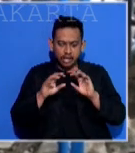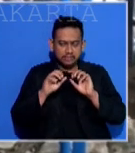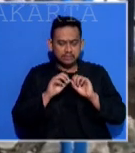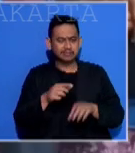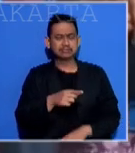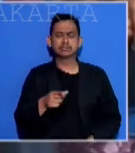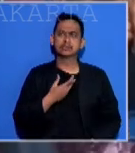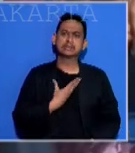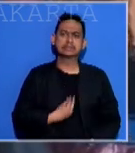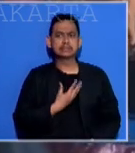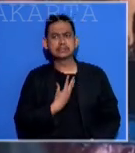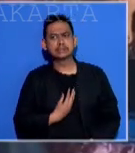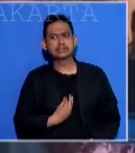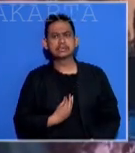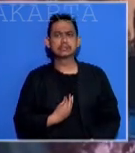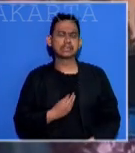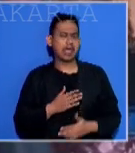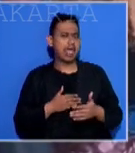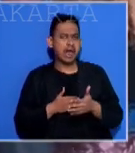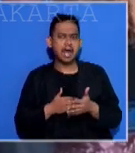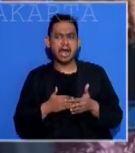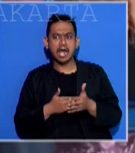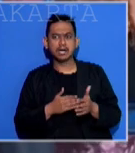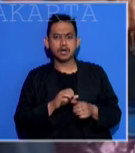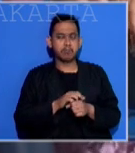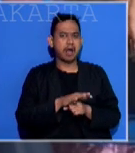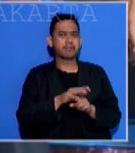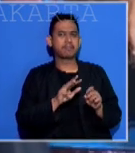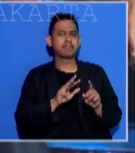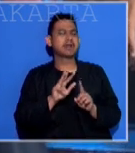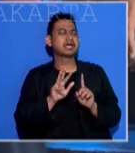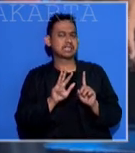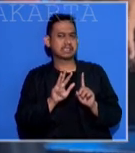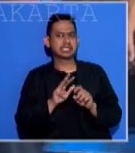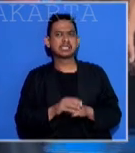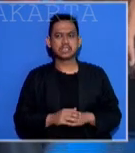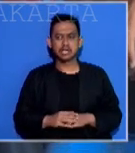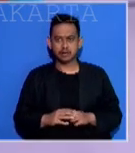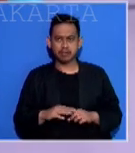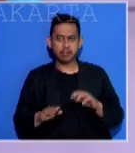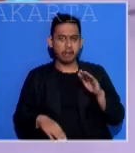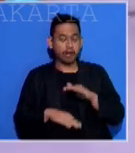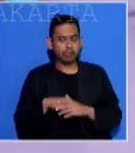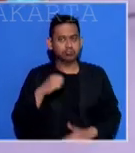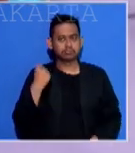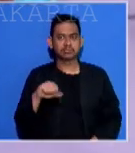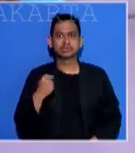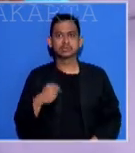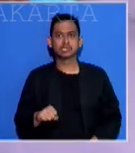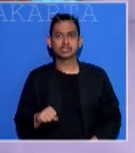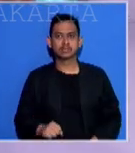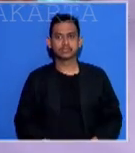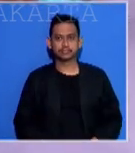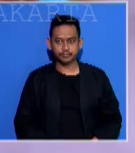macet akibat pandemi COVID-19. Kredit macet ini menyebabkan mereka tidak bisa membayar penuh angsuran pinjaman dari sejumlah lembaga keuangan dan